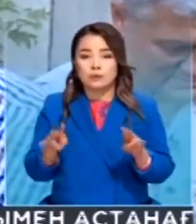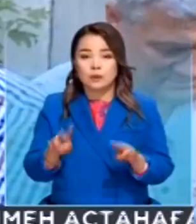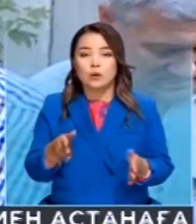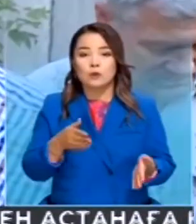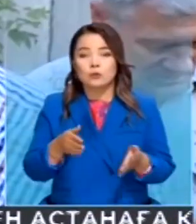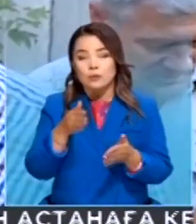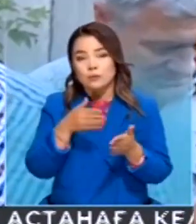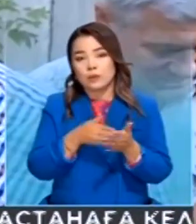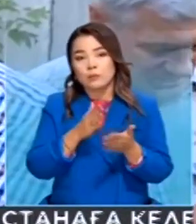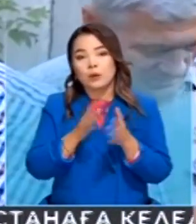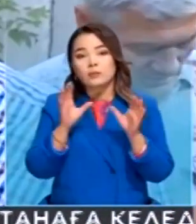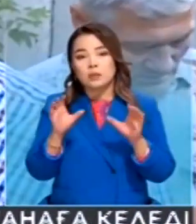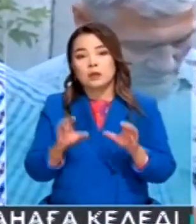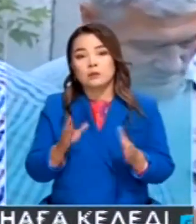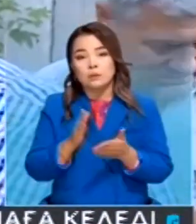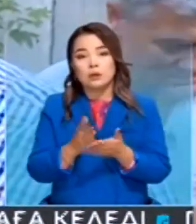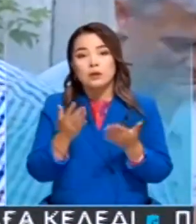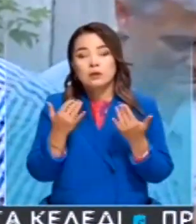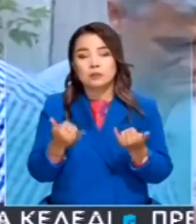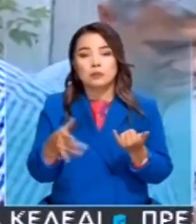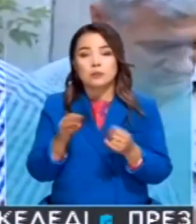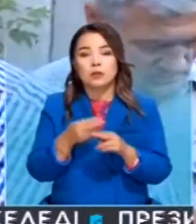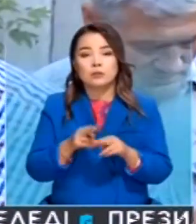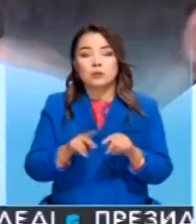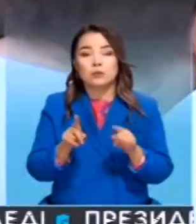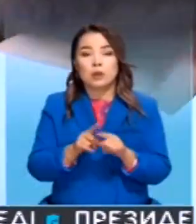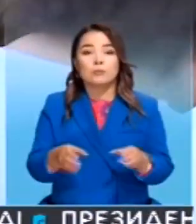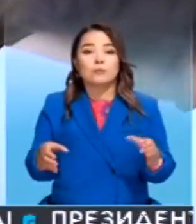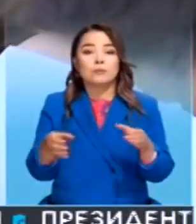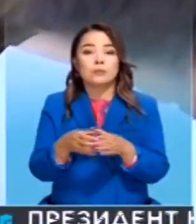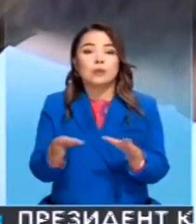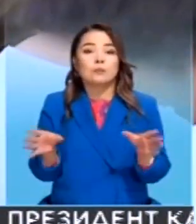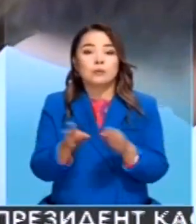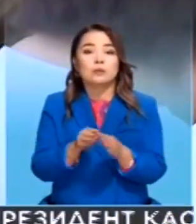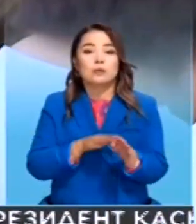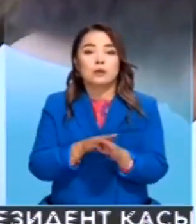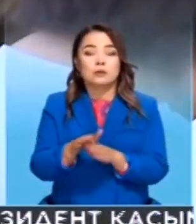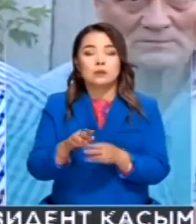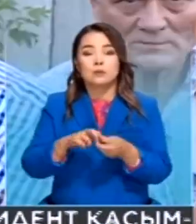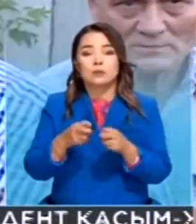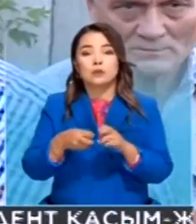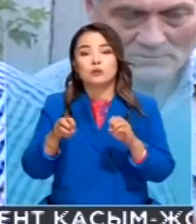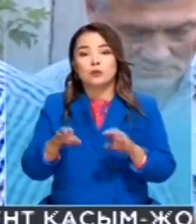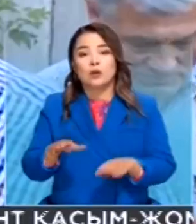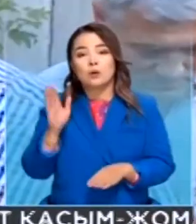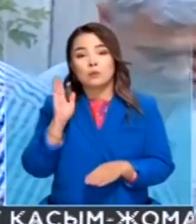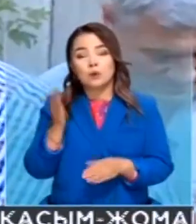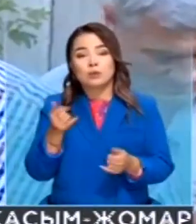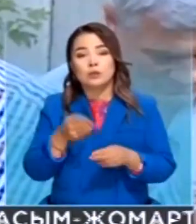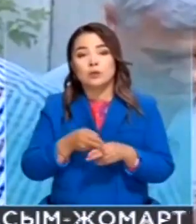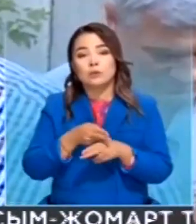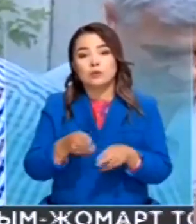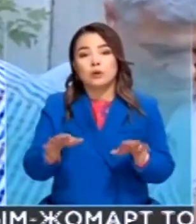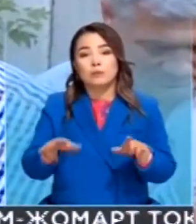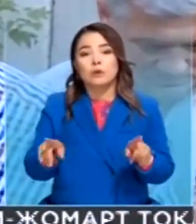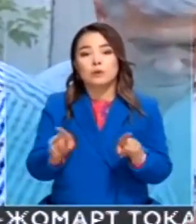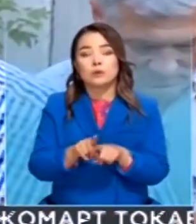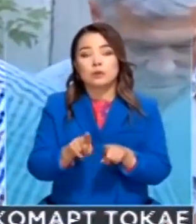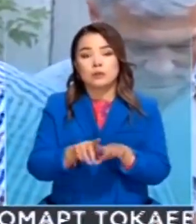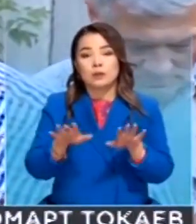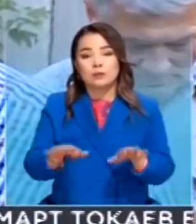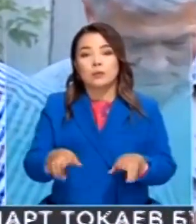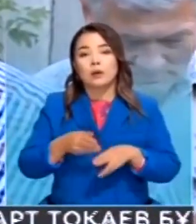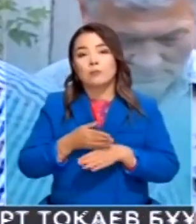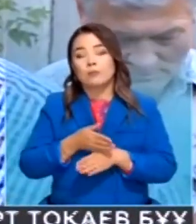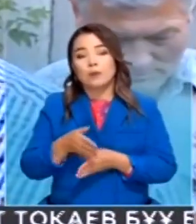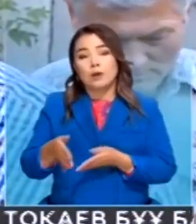жол бермейміз. Заң бар ғой. Қазір біз Қарағанды су мекемесімен бірлесіп бұл мәселені түбегейлі шешудің жолын қарастырып жатырмыз. Темір жолдың арғы бетінде сол мекеменің